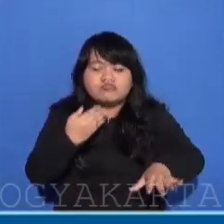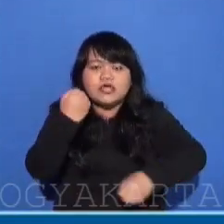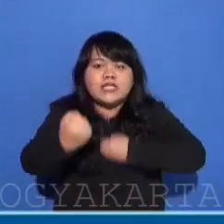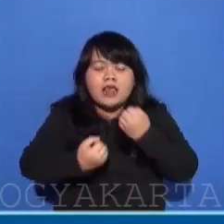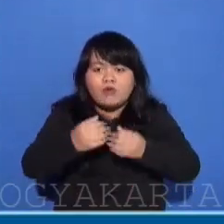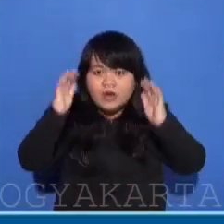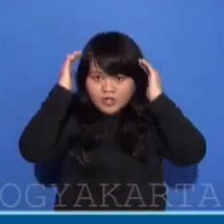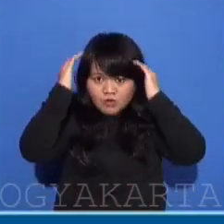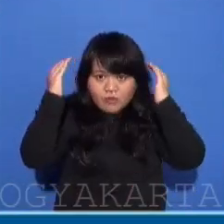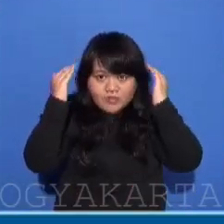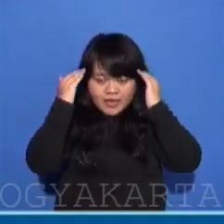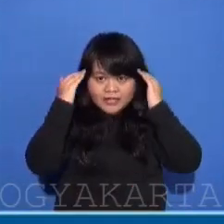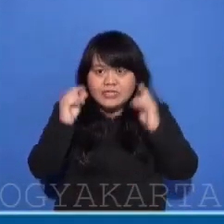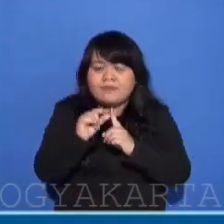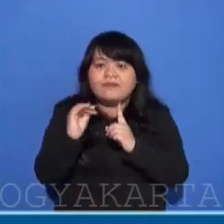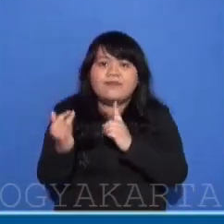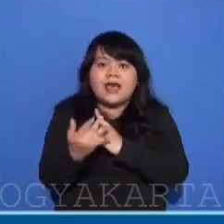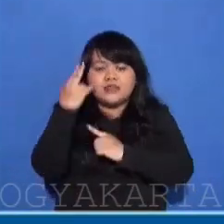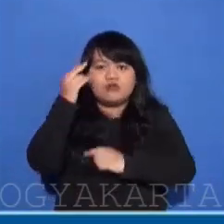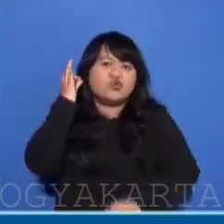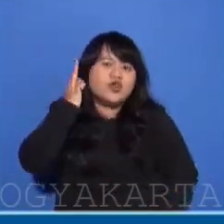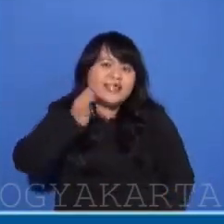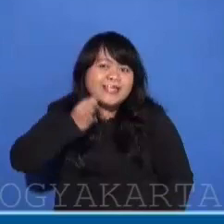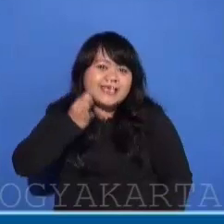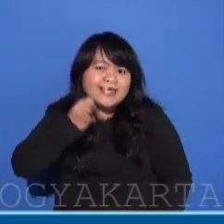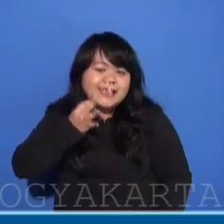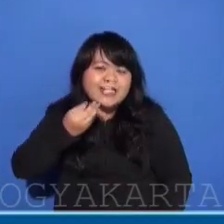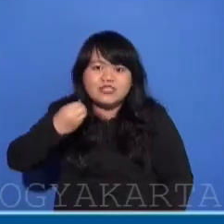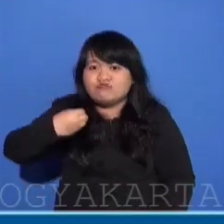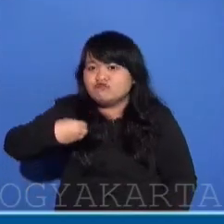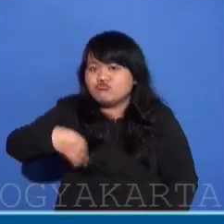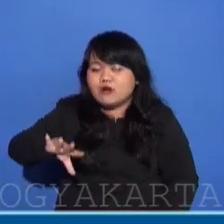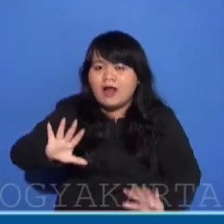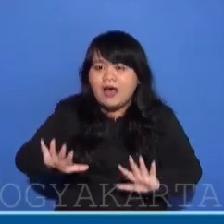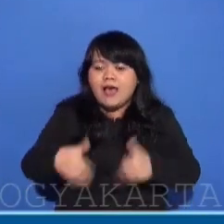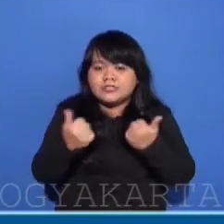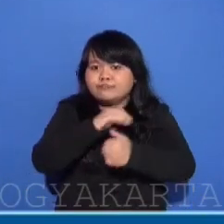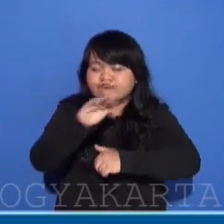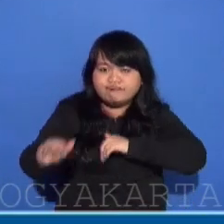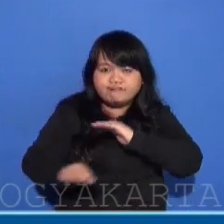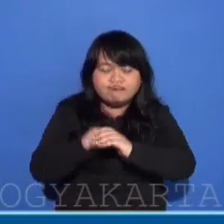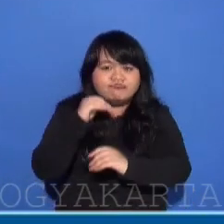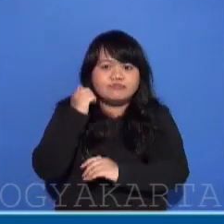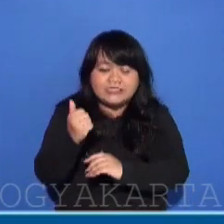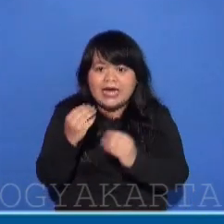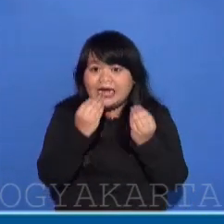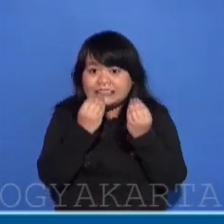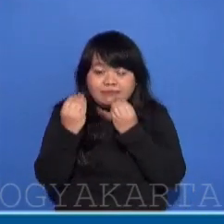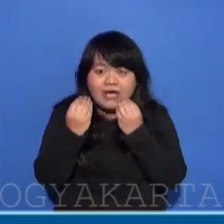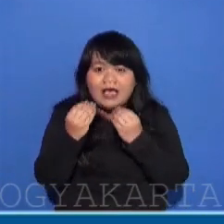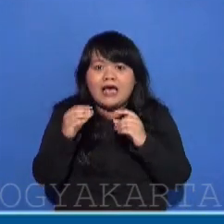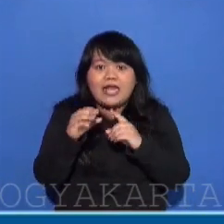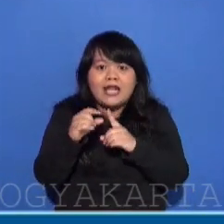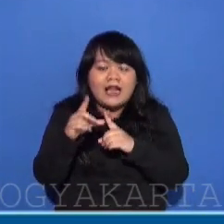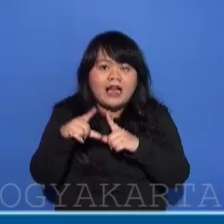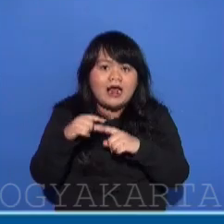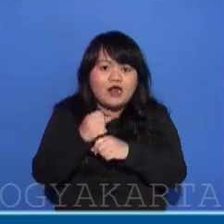anjarahang lahan pesisir kangirit kabukti Asil Ugi Langkung sa taneman Dragon